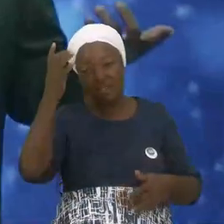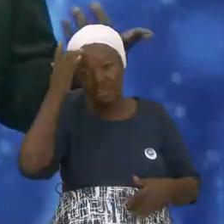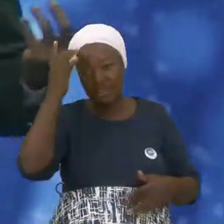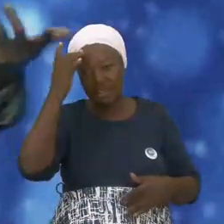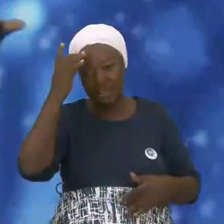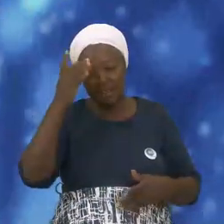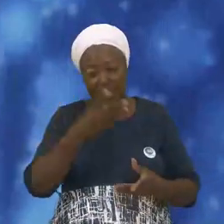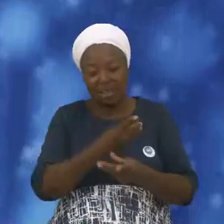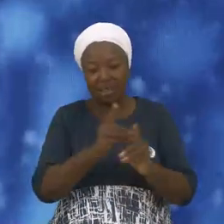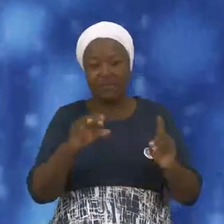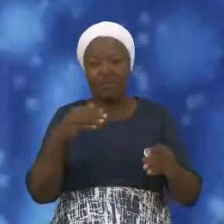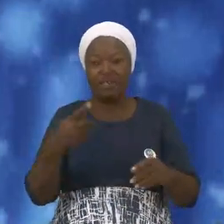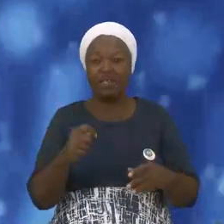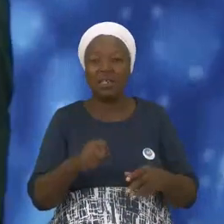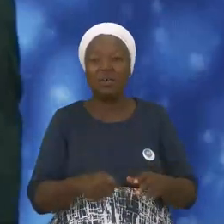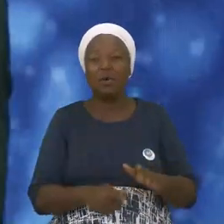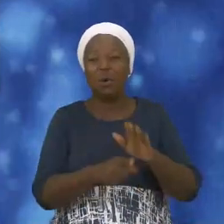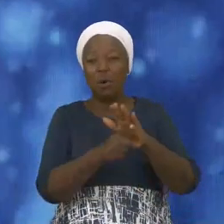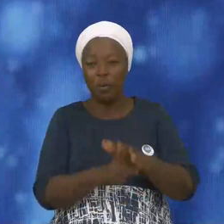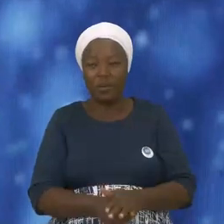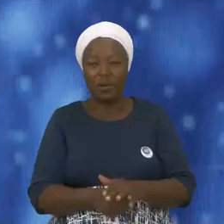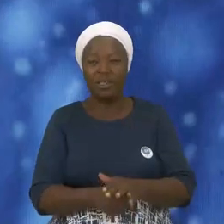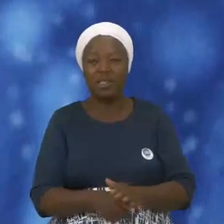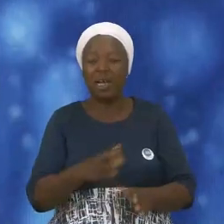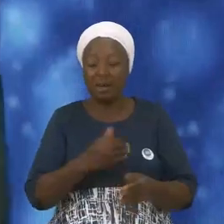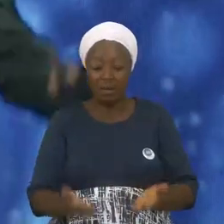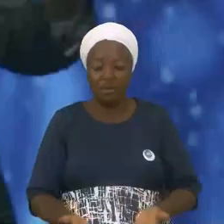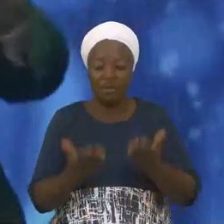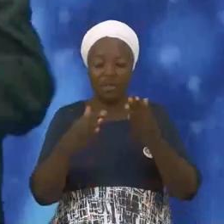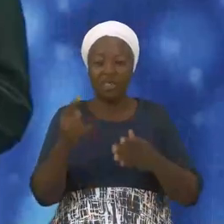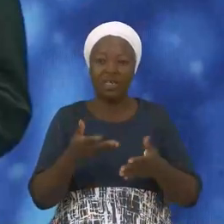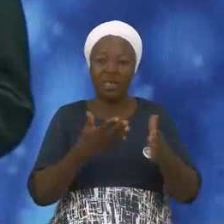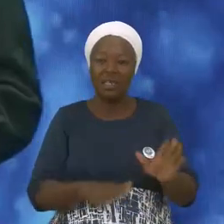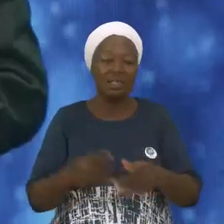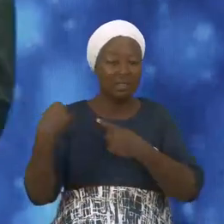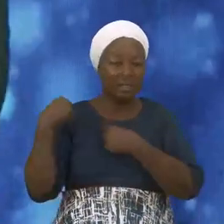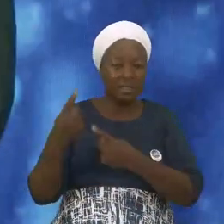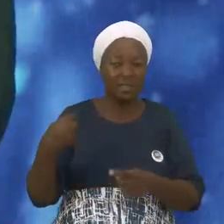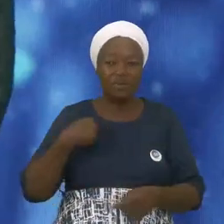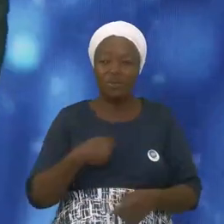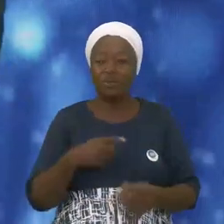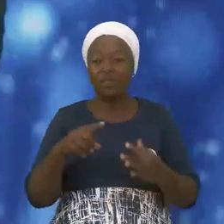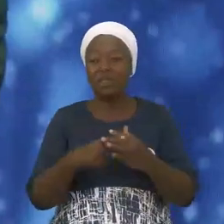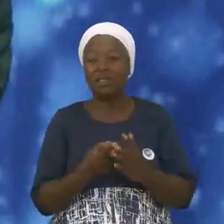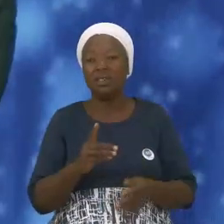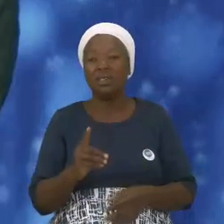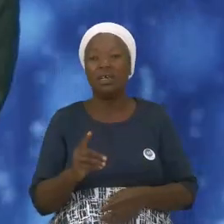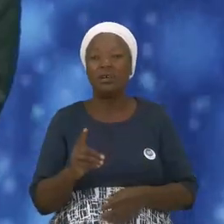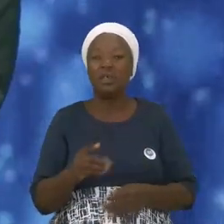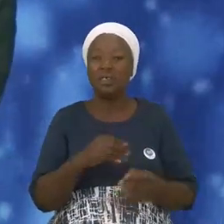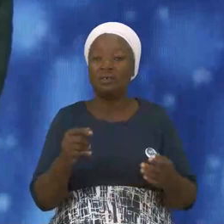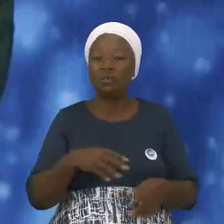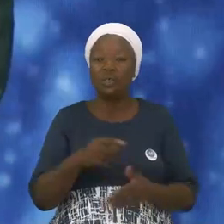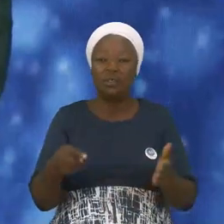chaque vie et il guérit les malades, il délivre les opprimés et même ressuscite les